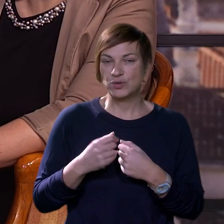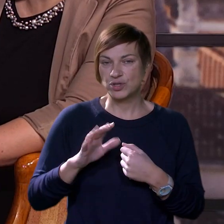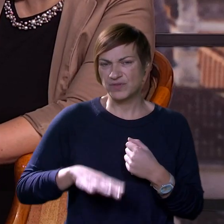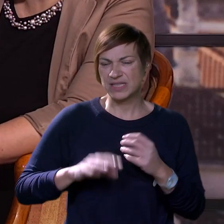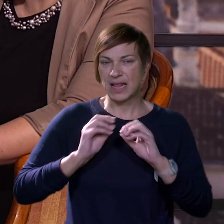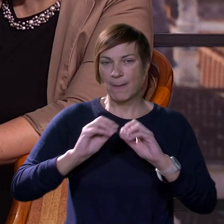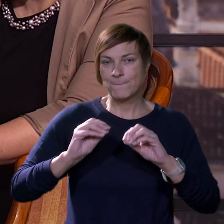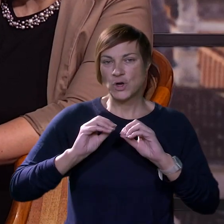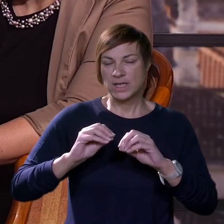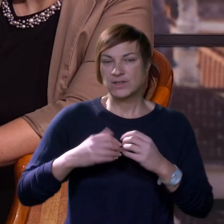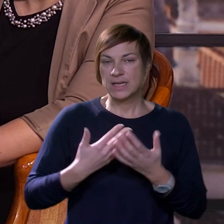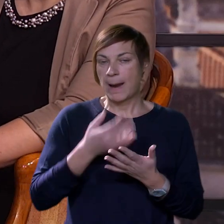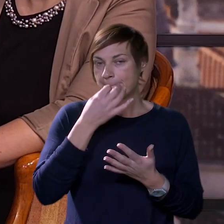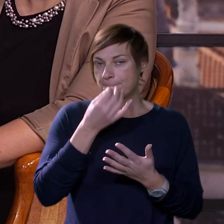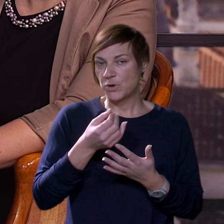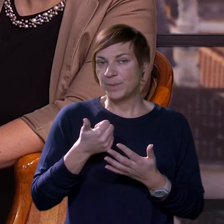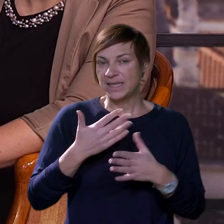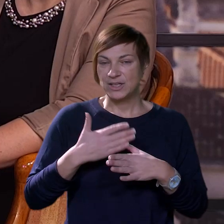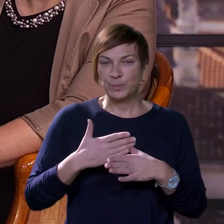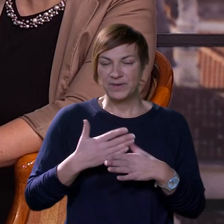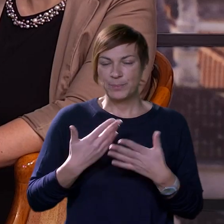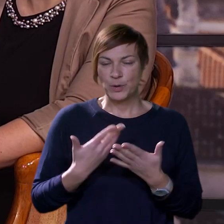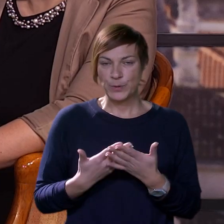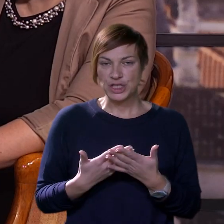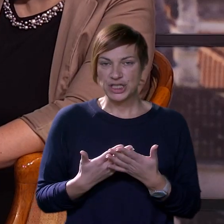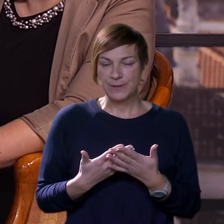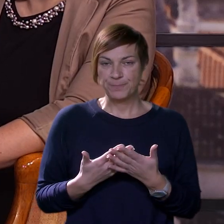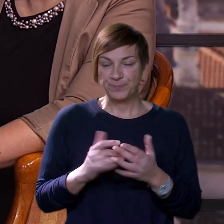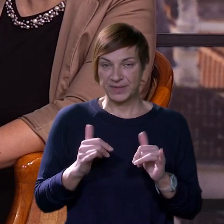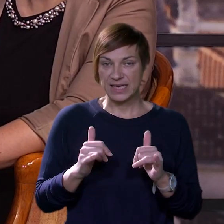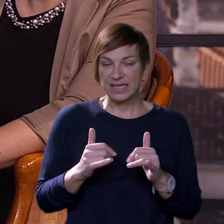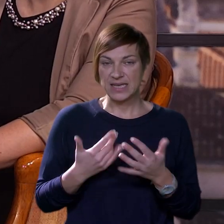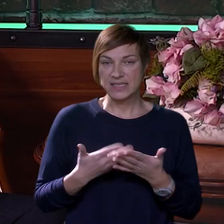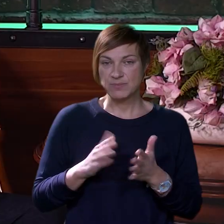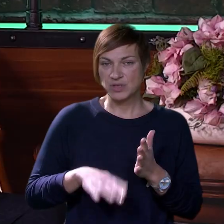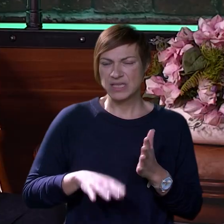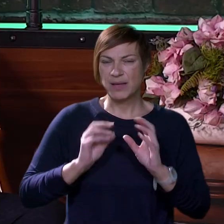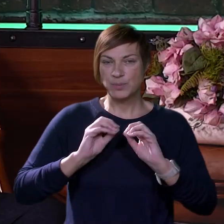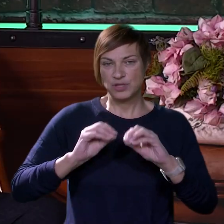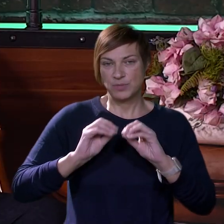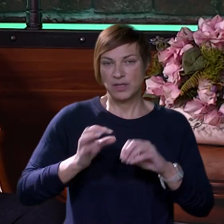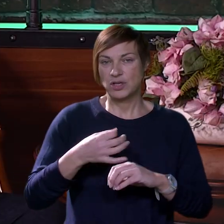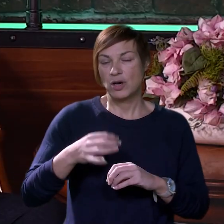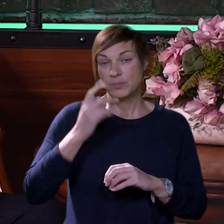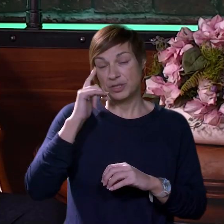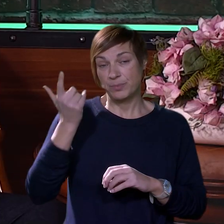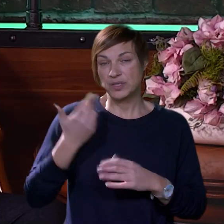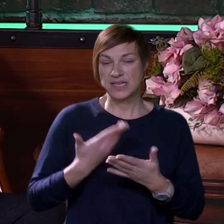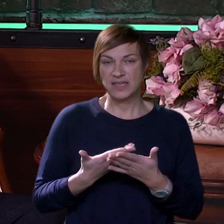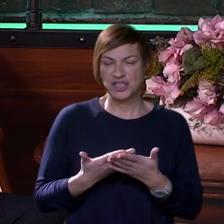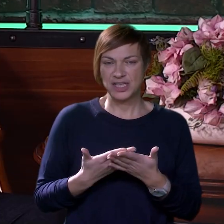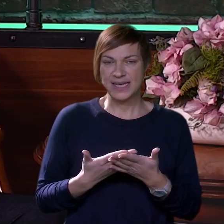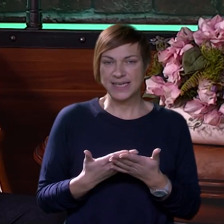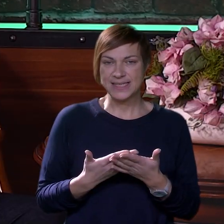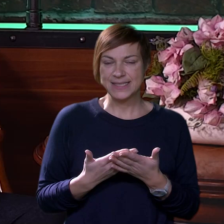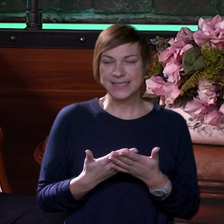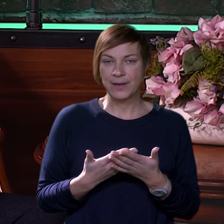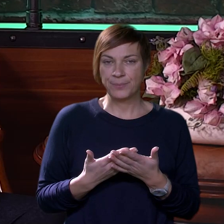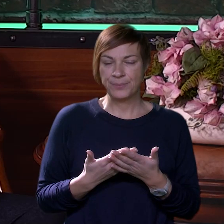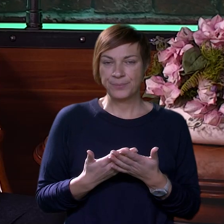slabo educirani upravo po ovom pitanju pružanja prve pomoći? Pa jesmo, slabo smo educirani, to je opće poznata činjenica i